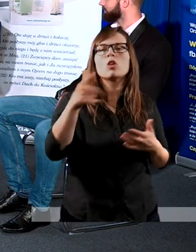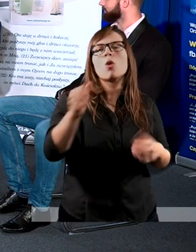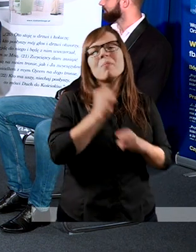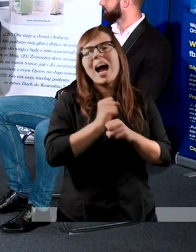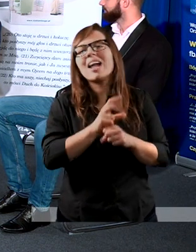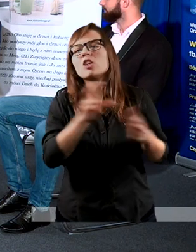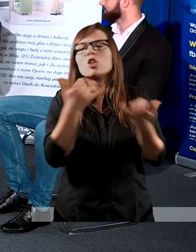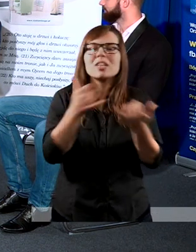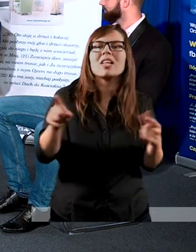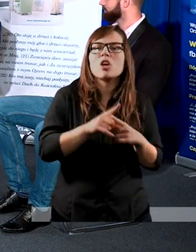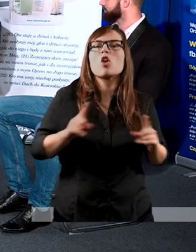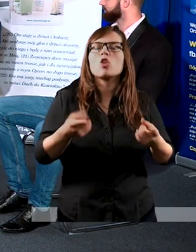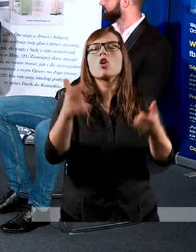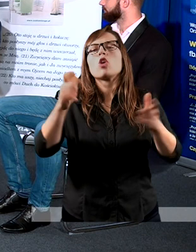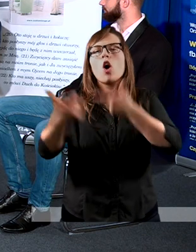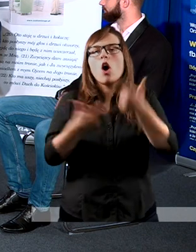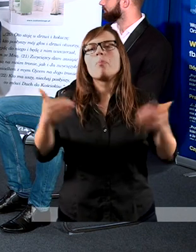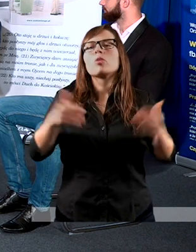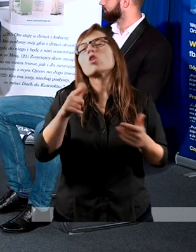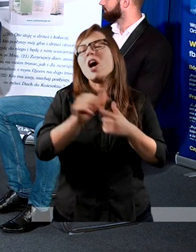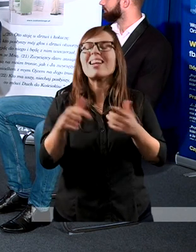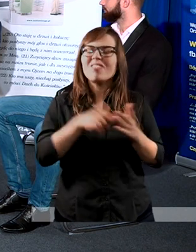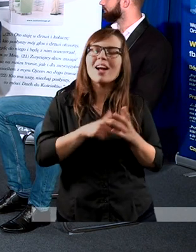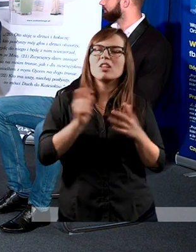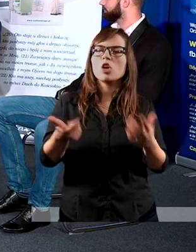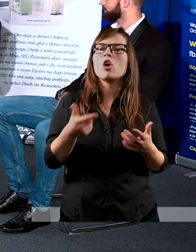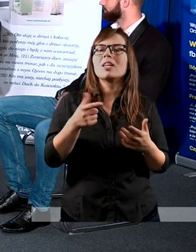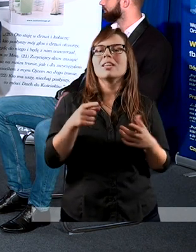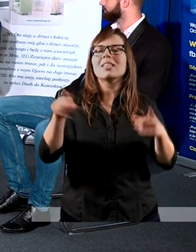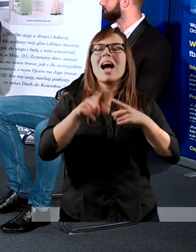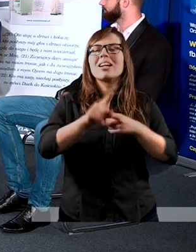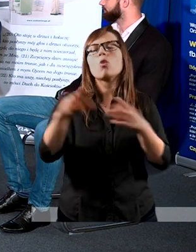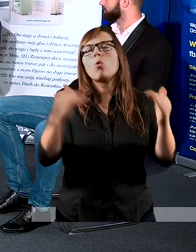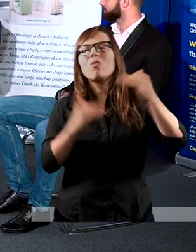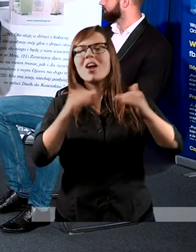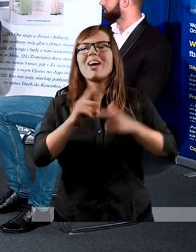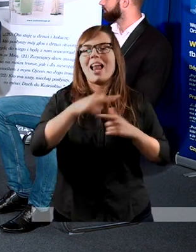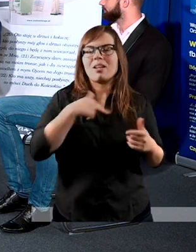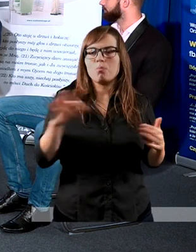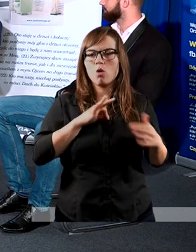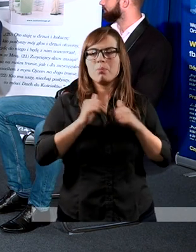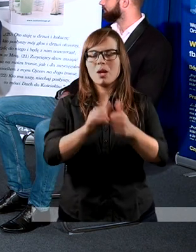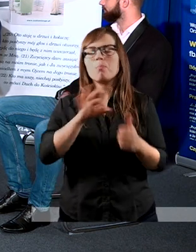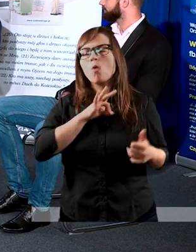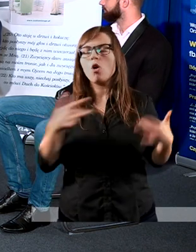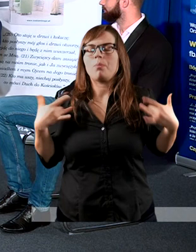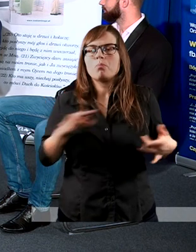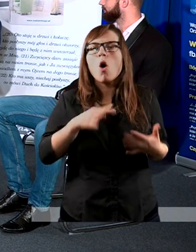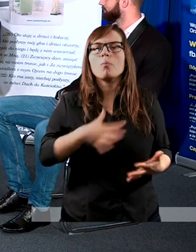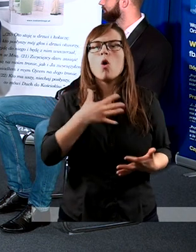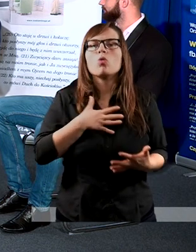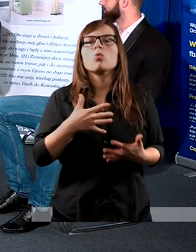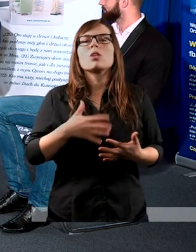i praca i to wszystko, co się dzieje wokół ciebie, było najważniejsze? Bo to jest jakby istotą. Znaleźć równowagę, moim zdaniem. W moim życiu, moim